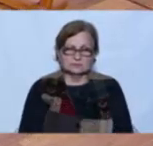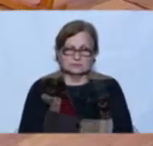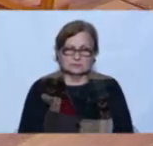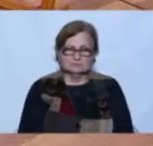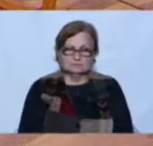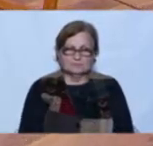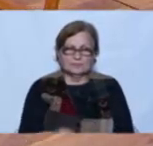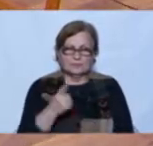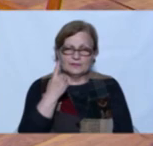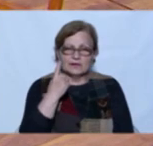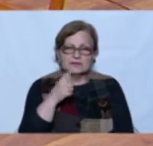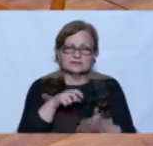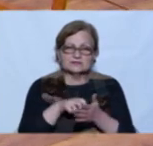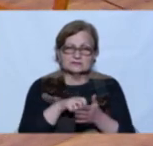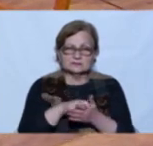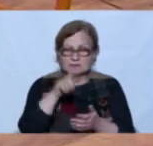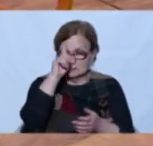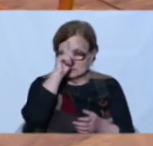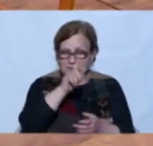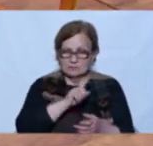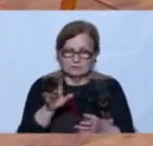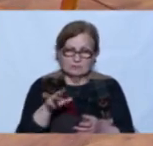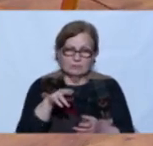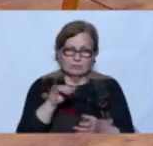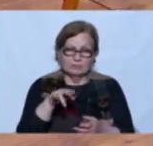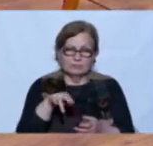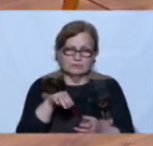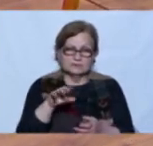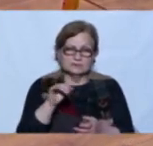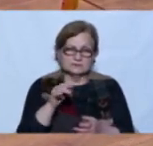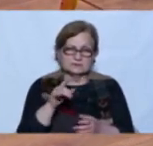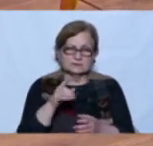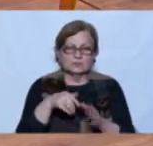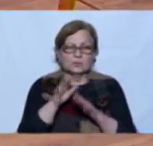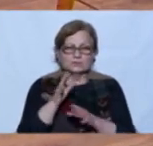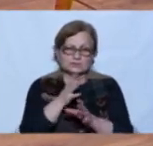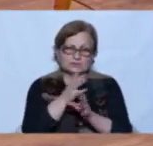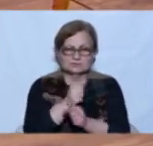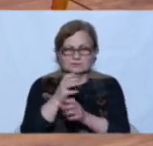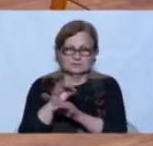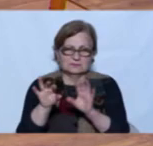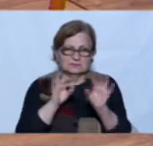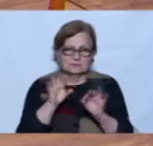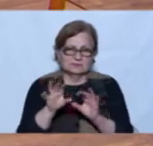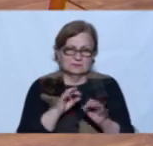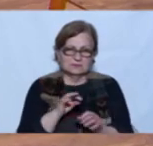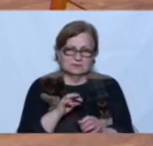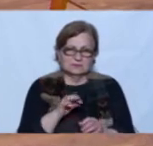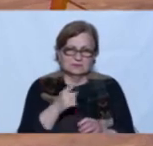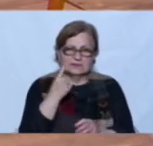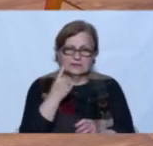ერთი პუბლიცისტური წერილი, ცნობილი პუბლიცისტური წერილი, უფრო სწორედ ნაწყვეტები ამ პუბლიცისტური წერილის